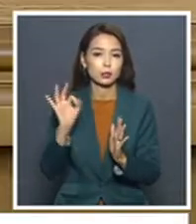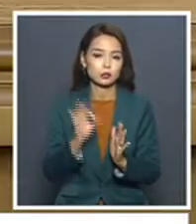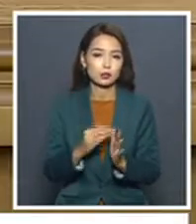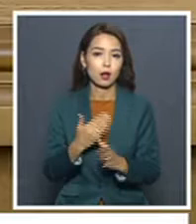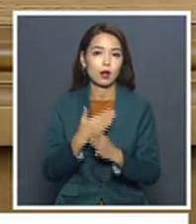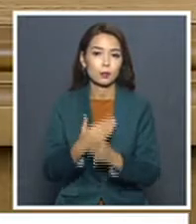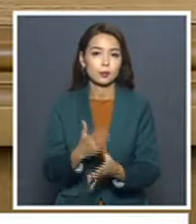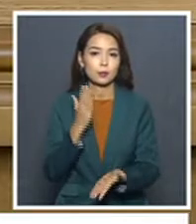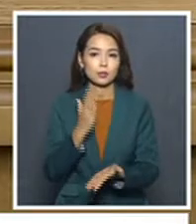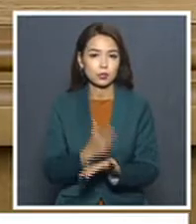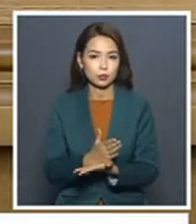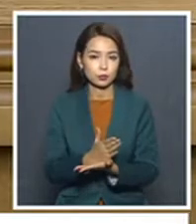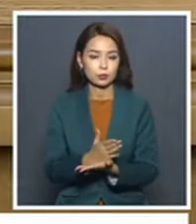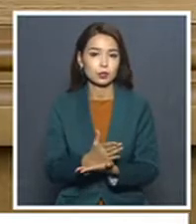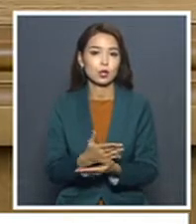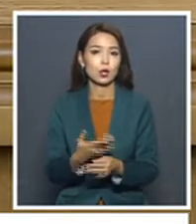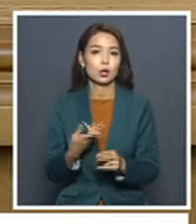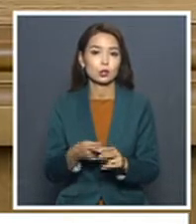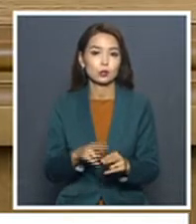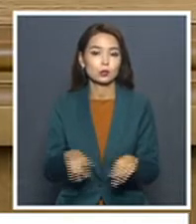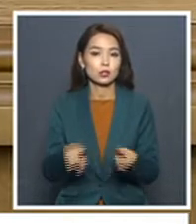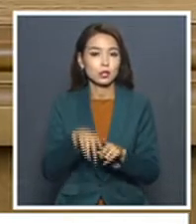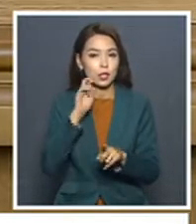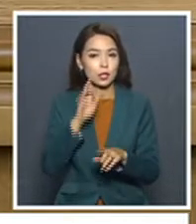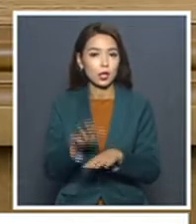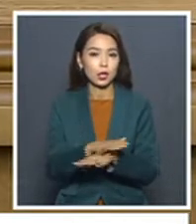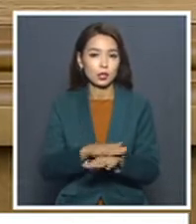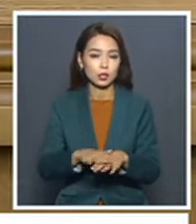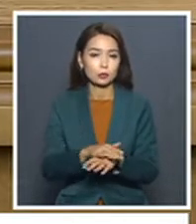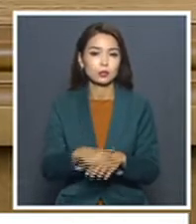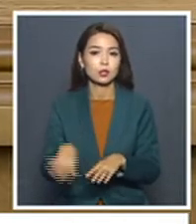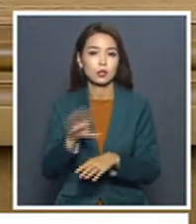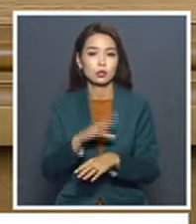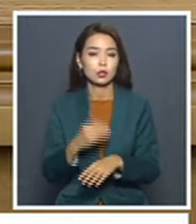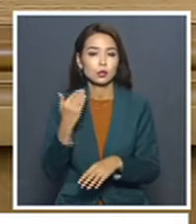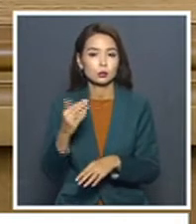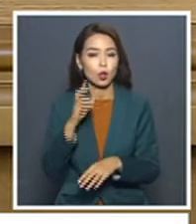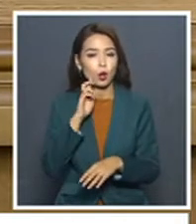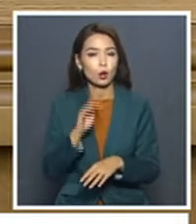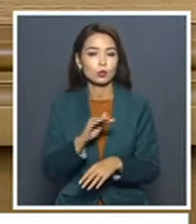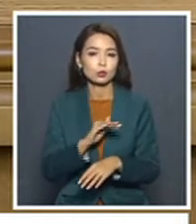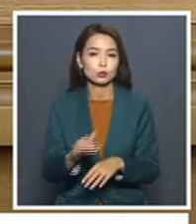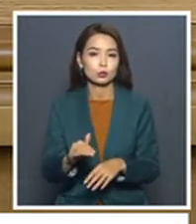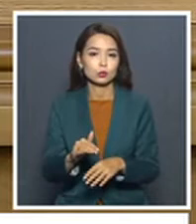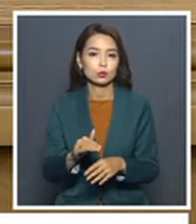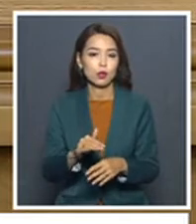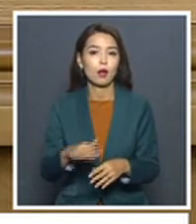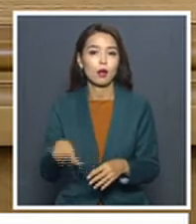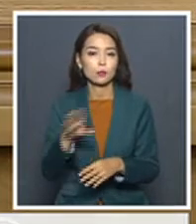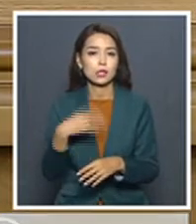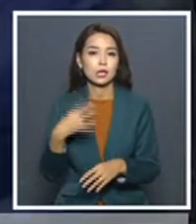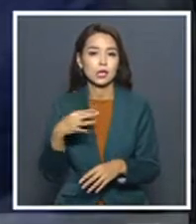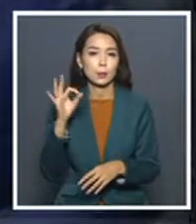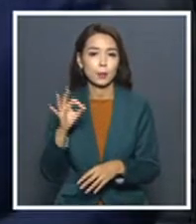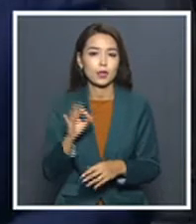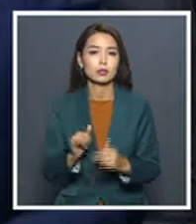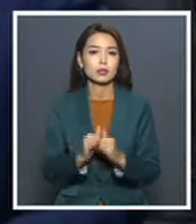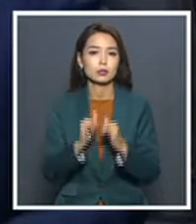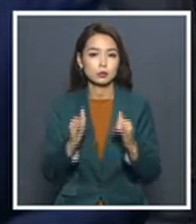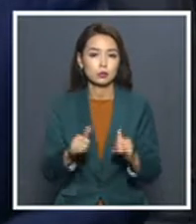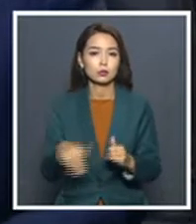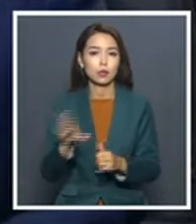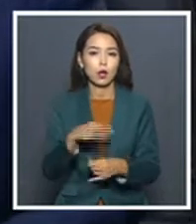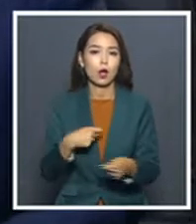отыр. Сондай-ақ еліміздегі көтерме және бөлшек сауданың 40%-дан астамы сыртқы